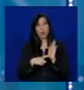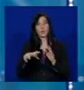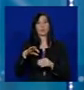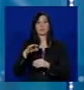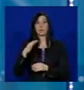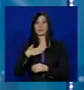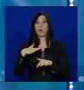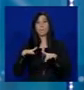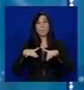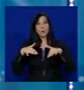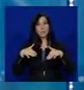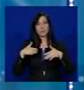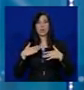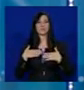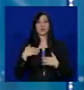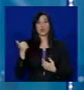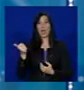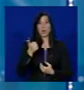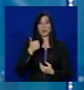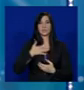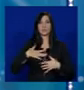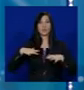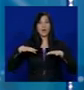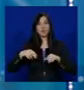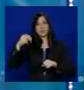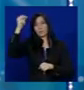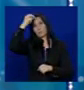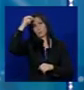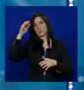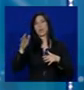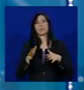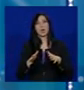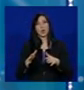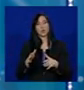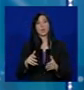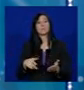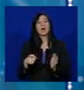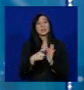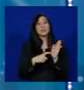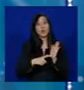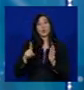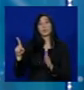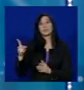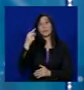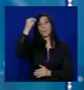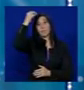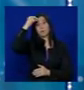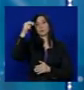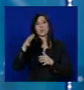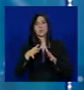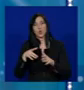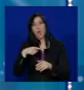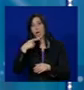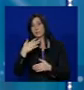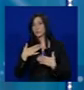избере своя парламент, своите лидери и своята власт е българския народ. Легитимен е само българския народ, казват